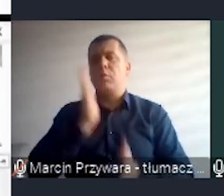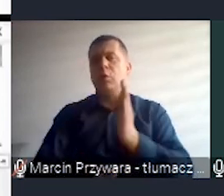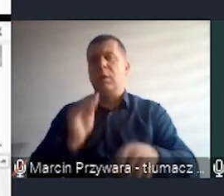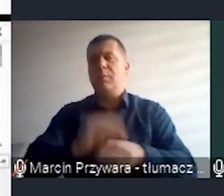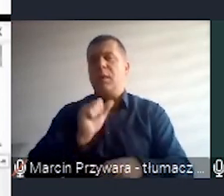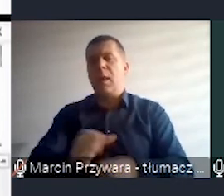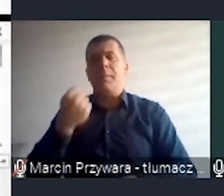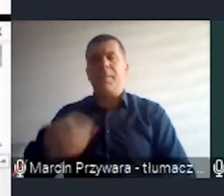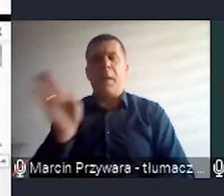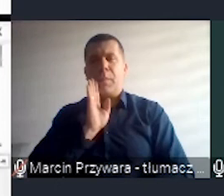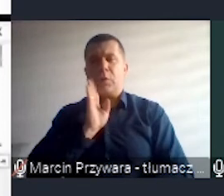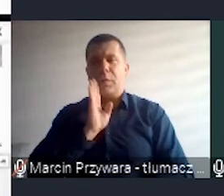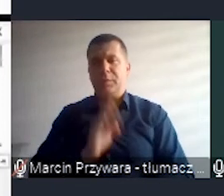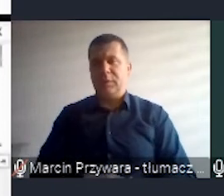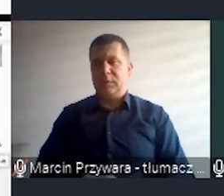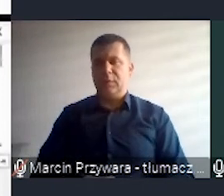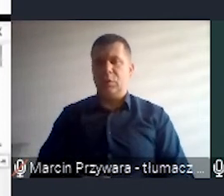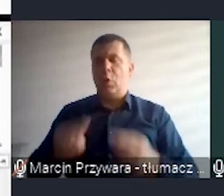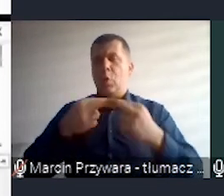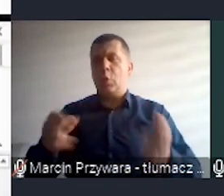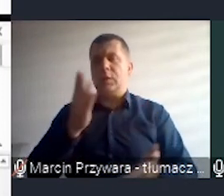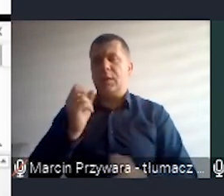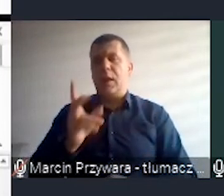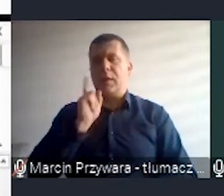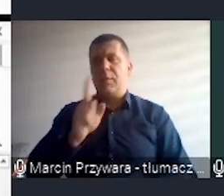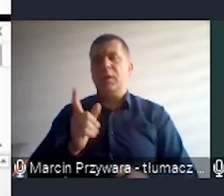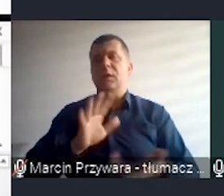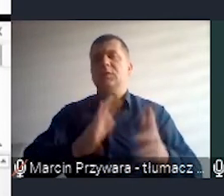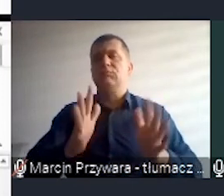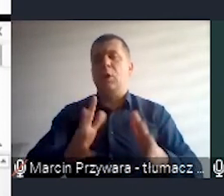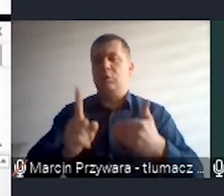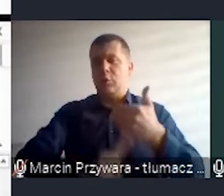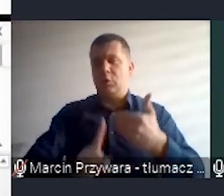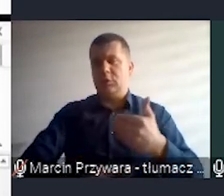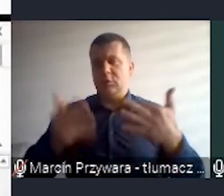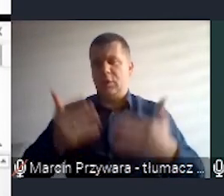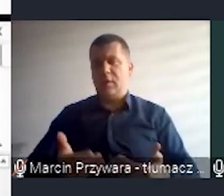bardzo, bardzo podobne. Różnią się tak naprawdę tylko sposobem rozliczania.